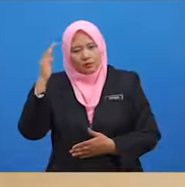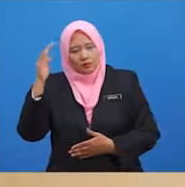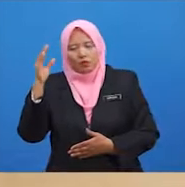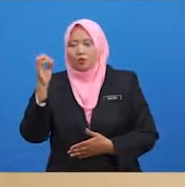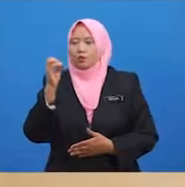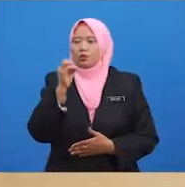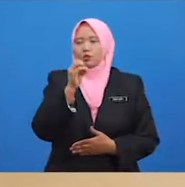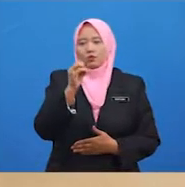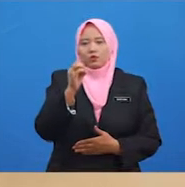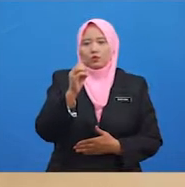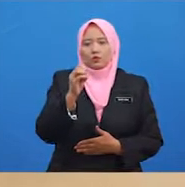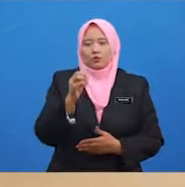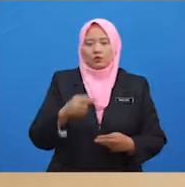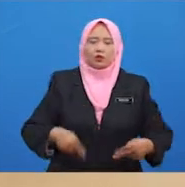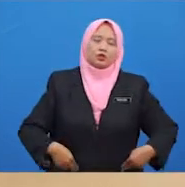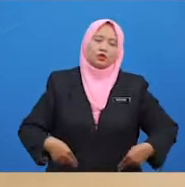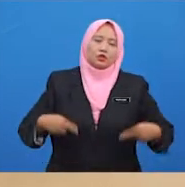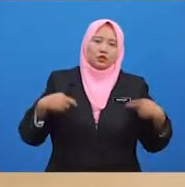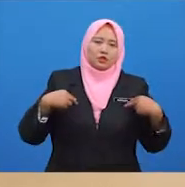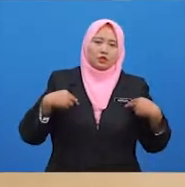kekosongan hidup ini.